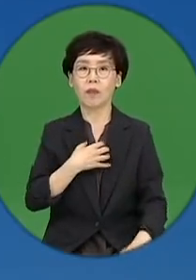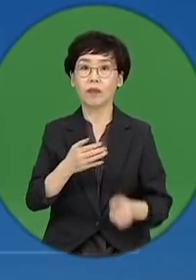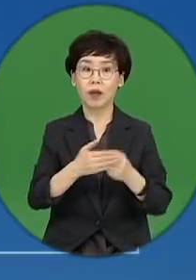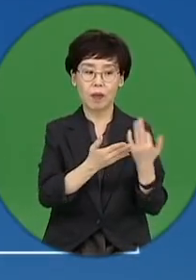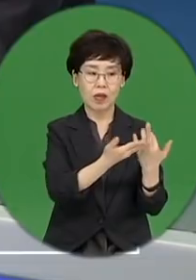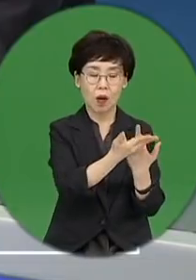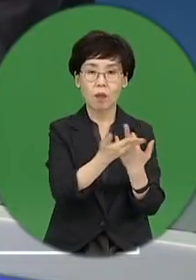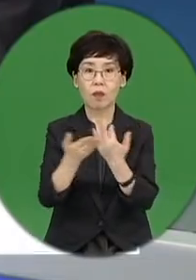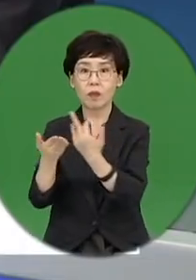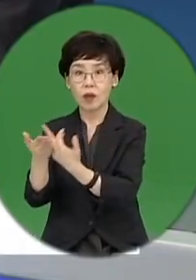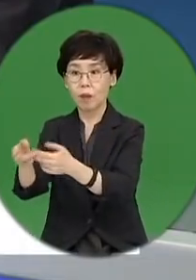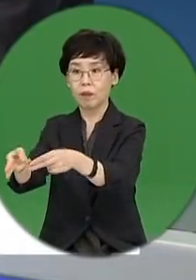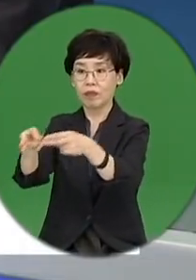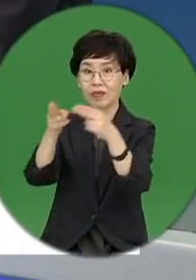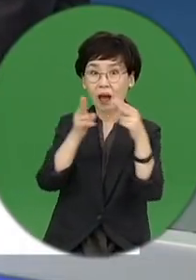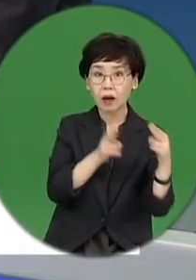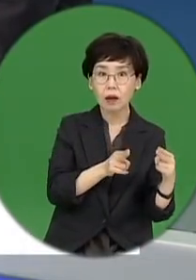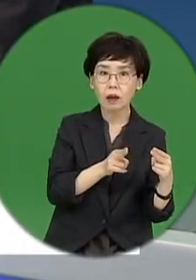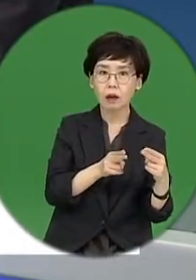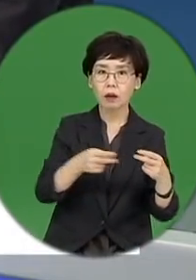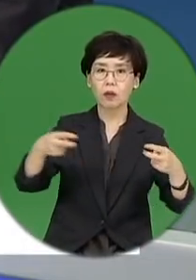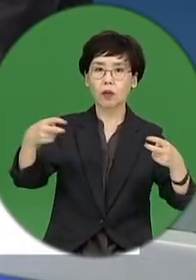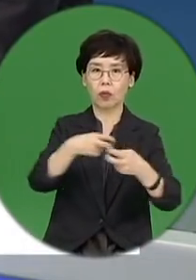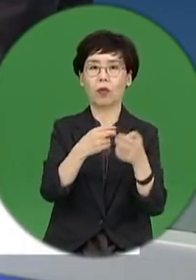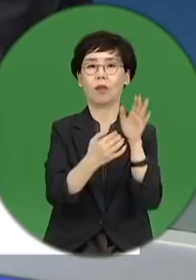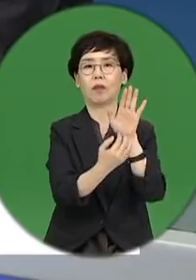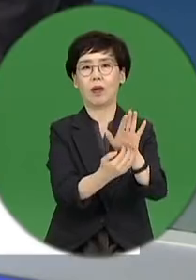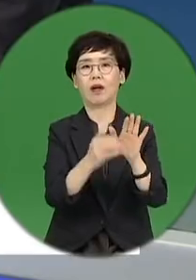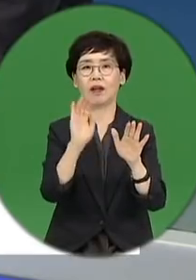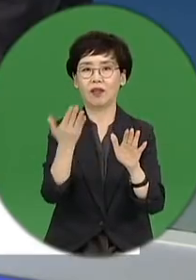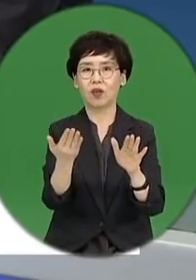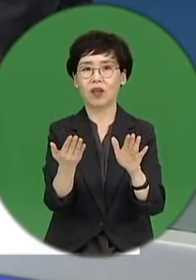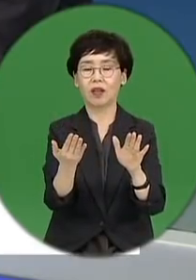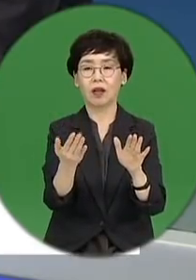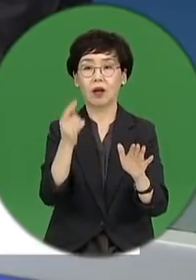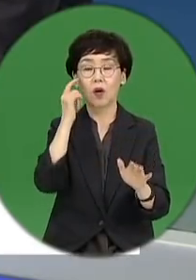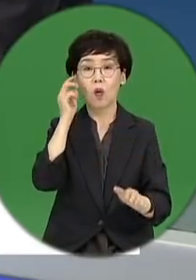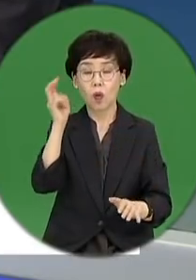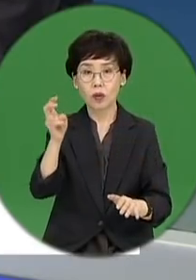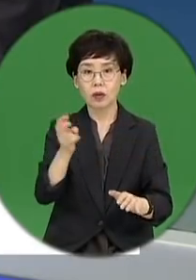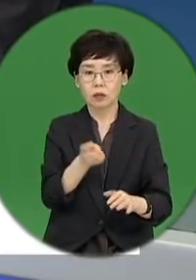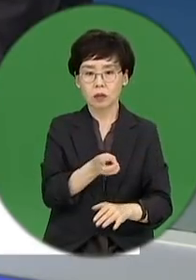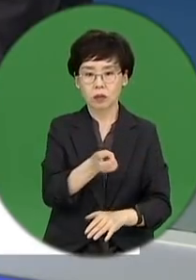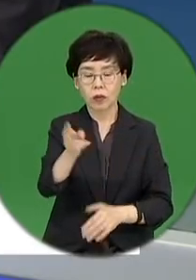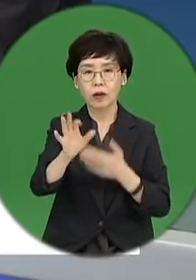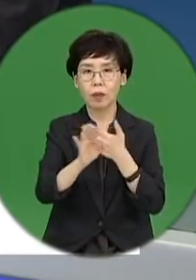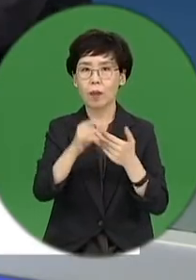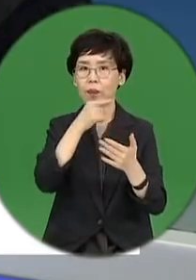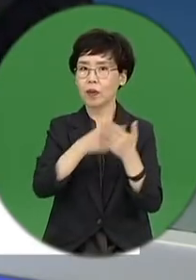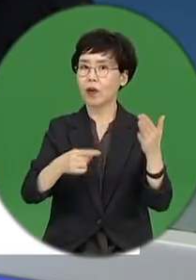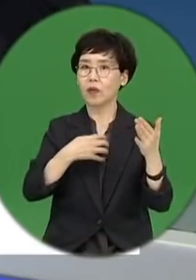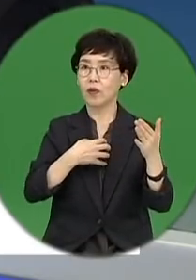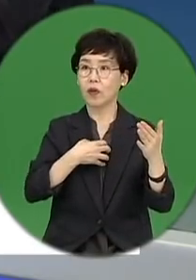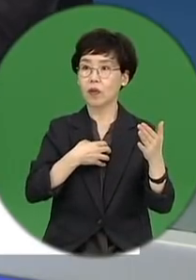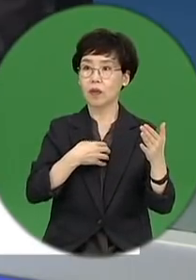도로도 교통을 통제해야 된다. 예, 다니지 못하게 해야지 혹시라도 다니게 된다면 피해를 입을 수 있다. 차량 채로 바다로 들어갈